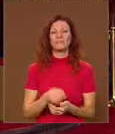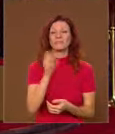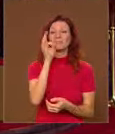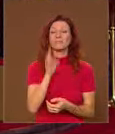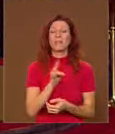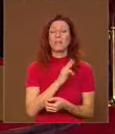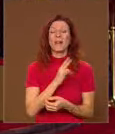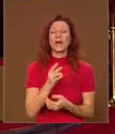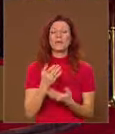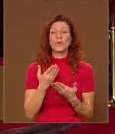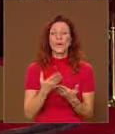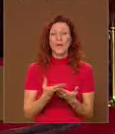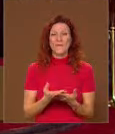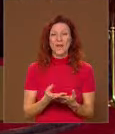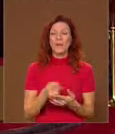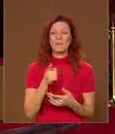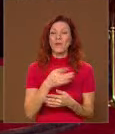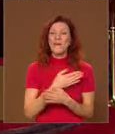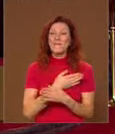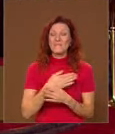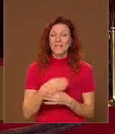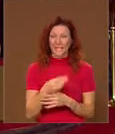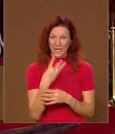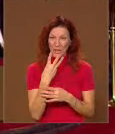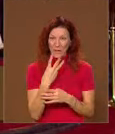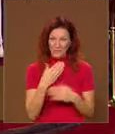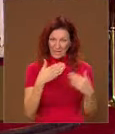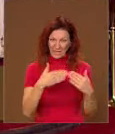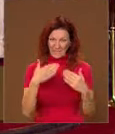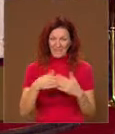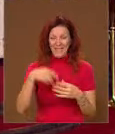светите икони от царския ред на иконостаса.